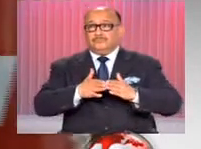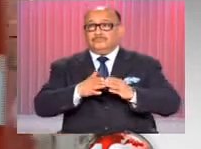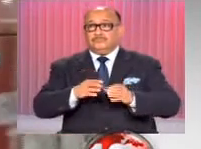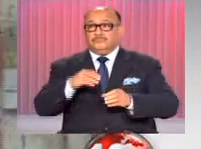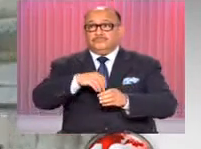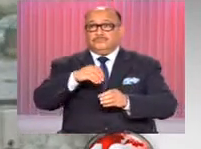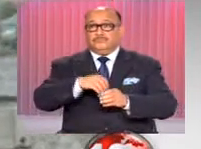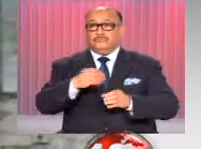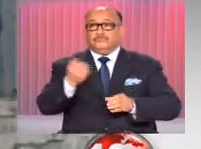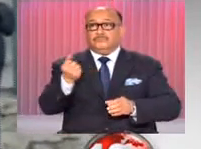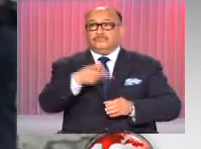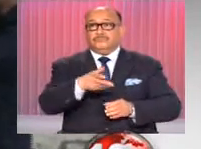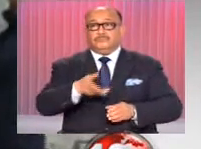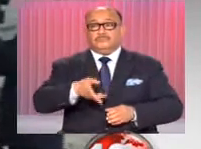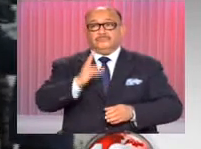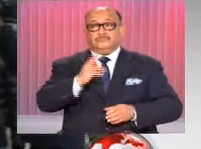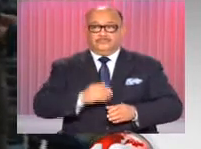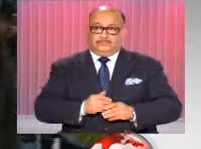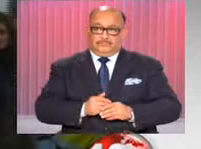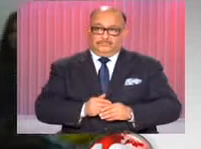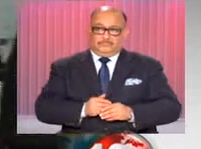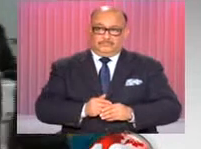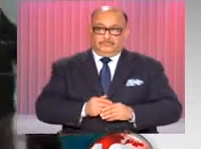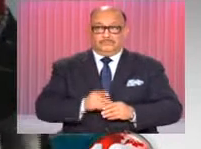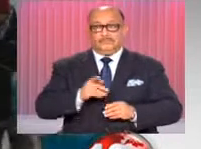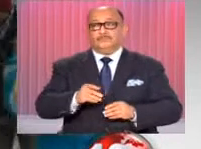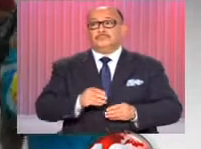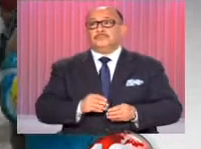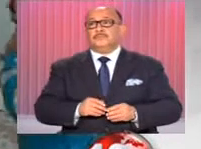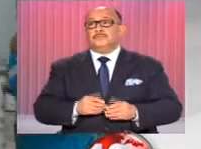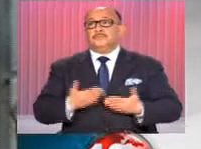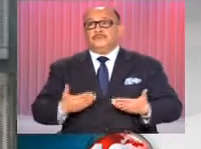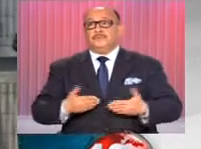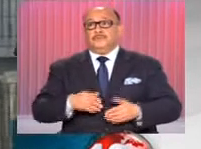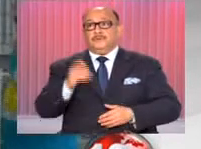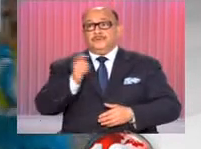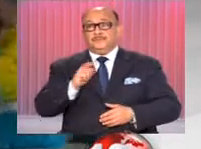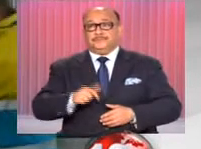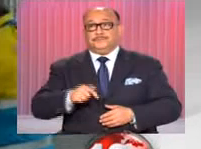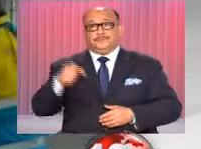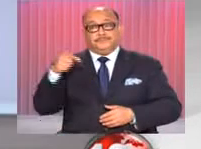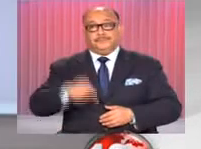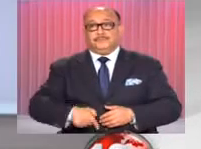وكان على متنها أكثر من 400 راكب من جنسيات مختلفة.